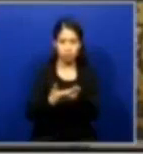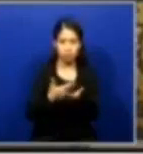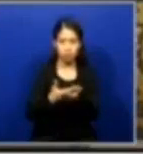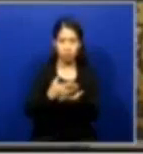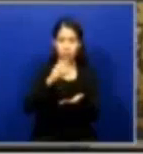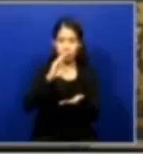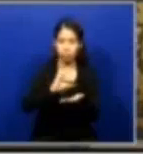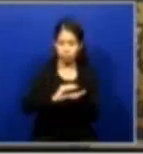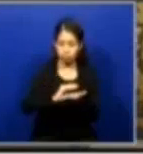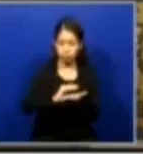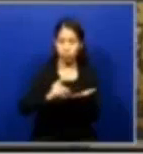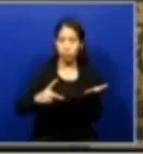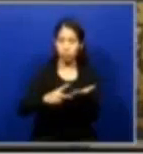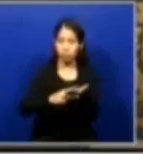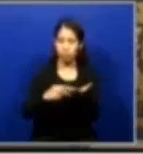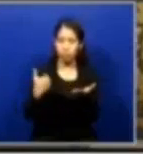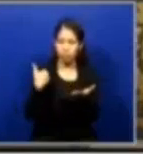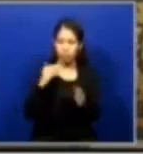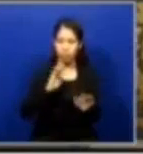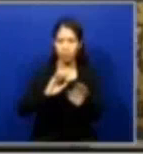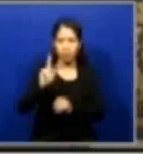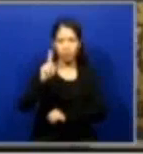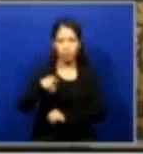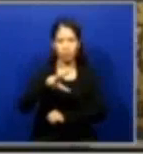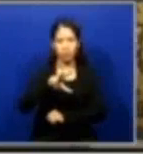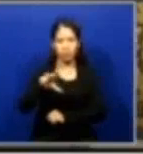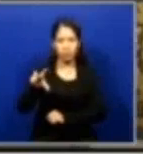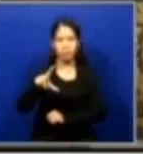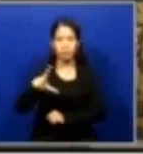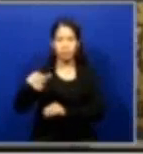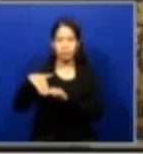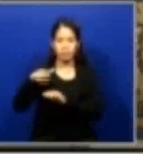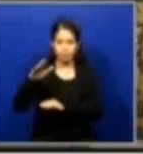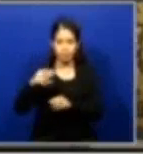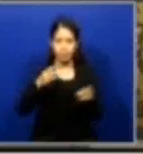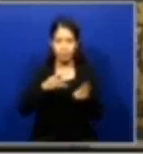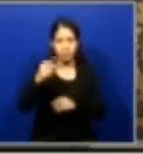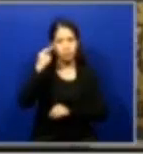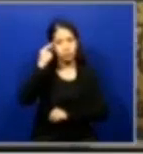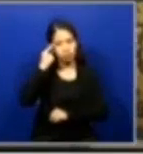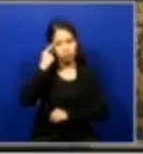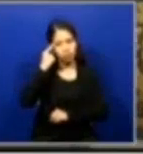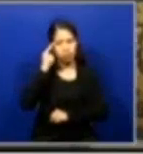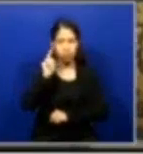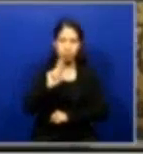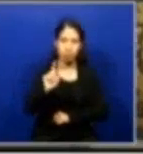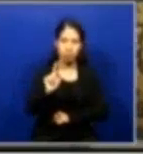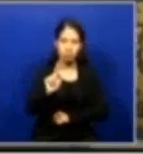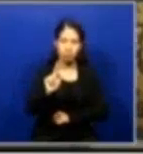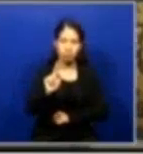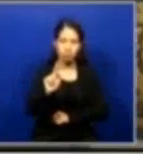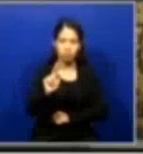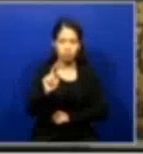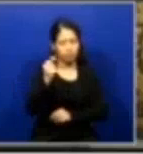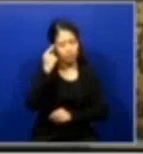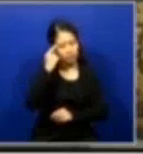าอยู่ตัดไปประมาณ 1,300 กว่าล้านวิธีคิดของท่านอาจจะไม่ร